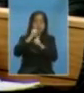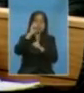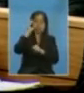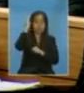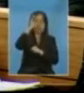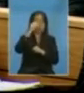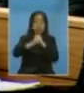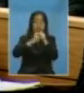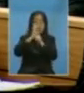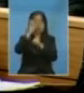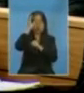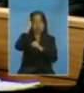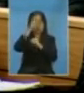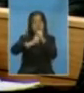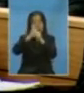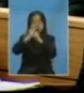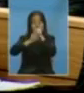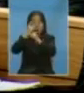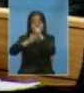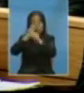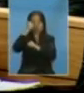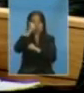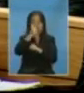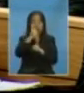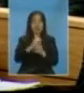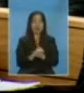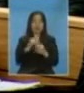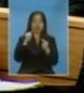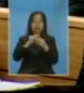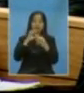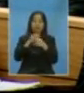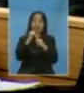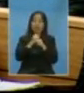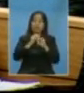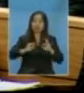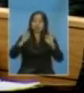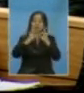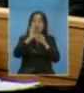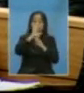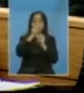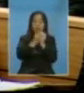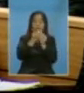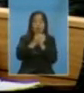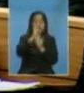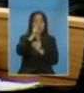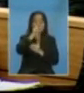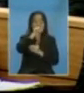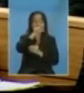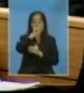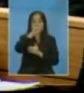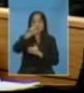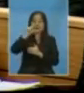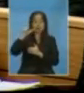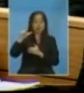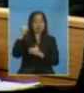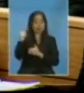ปีงบประมาณตามตัวเลขของรัฐบาลเองจึงเป็นการยืนยันว่าความจำเป็นในการกู้เงิน2ล้านล้านไม่มีครับ